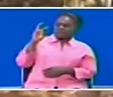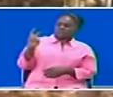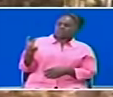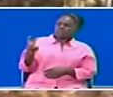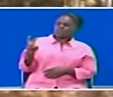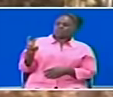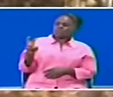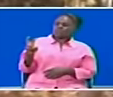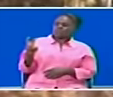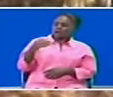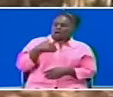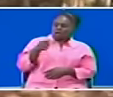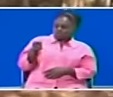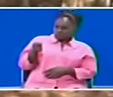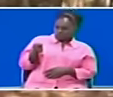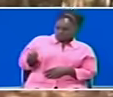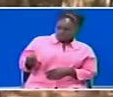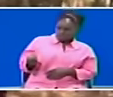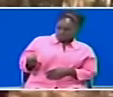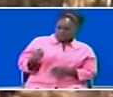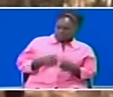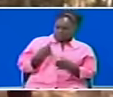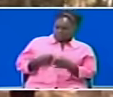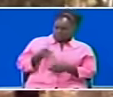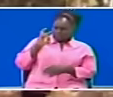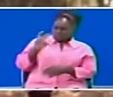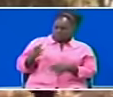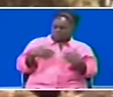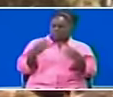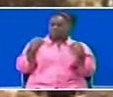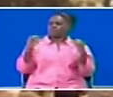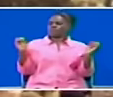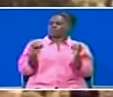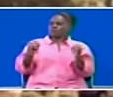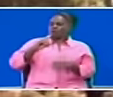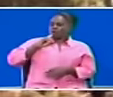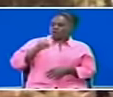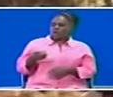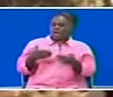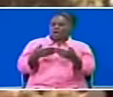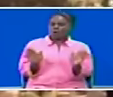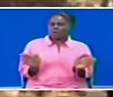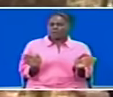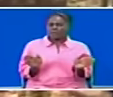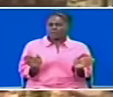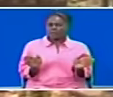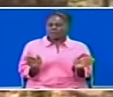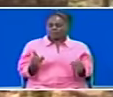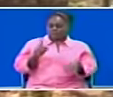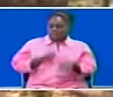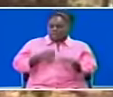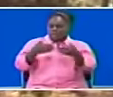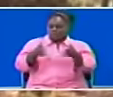tukakuta tumeamulikwa na matochi. Baada hapo ndio wakaona watu wa wajalala, wakaamulisha tufungue. Sasa